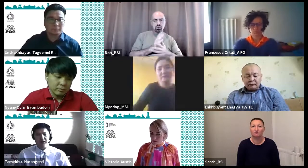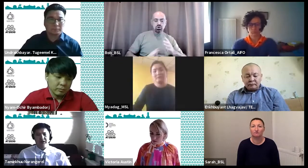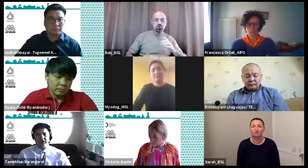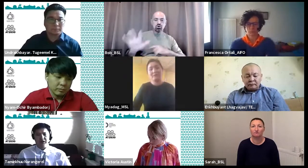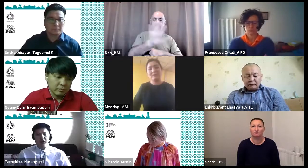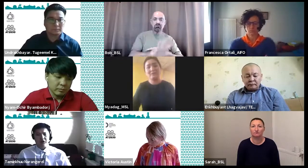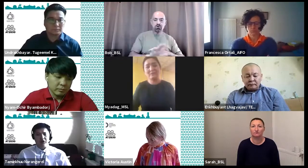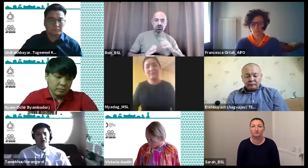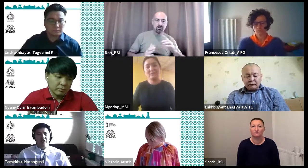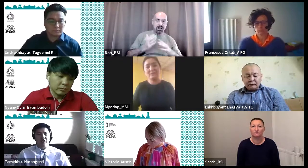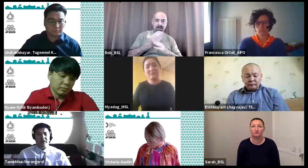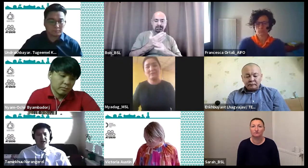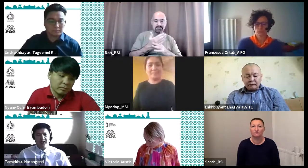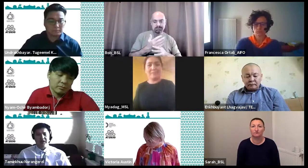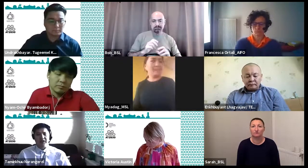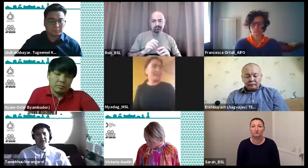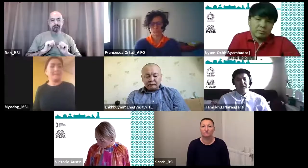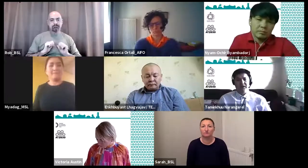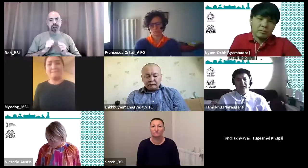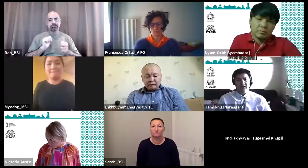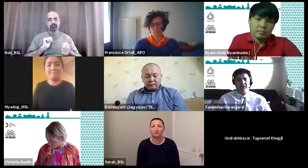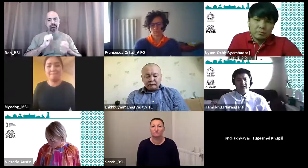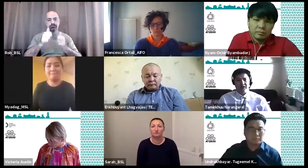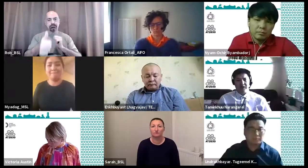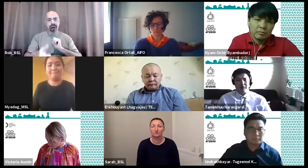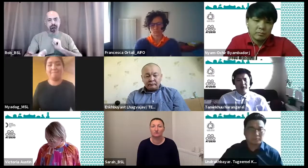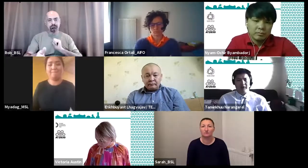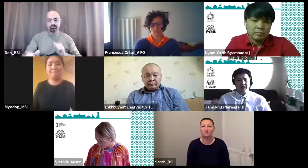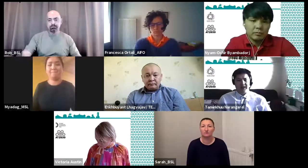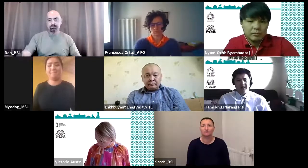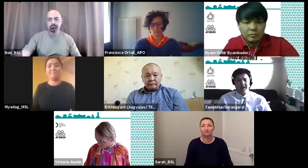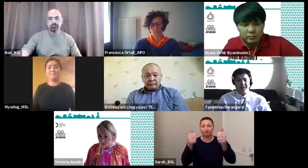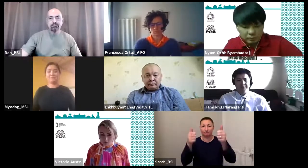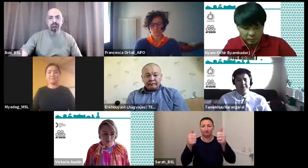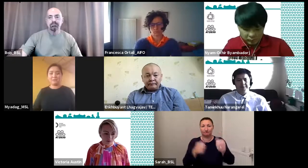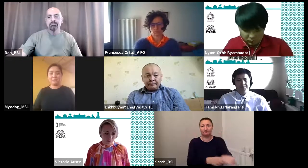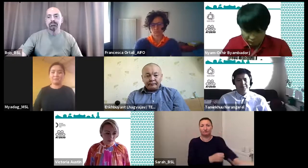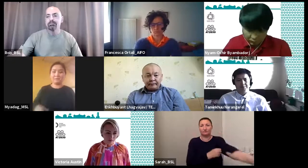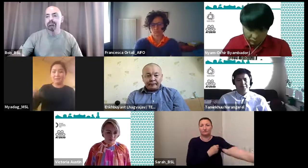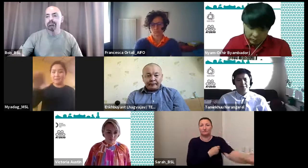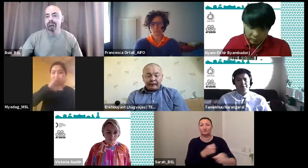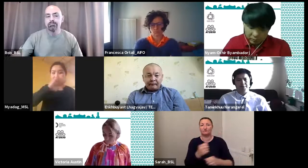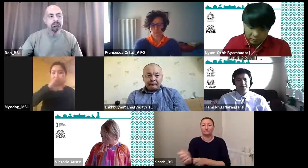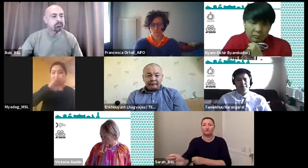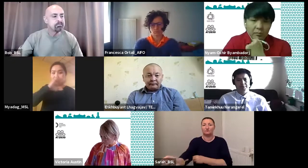хүртээмжтэйгээр орчноо өөрчилж эхэлье гэж хэлсэн. За та бүхэнд баярлалаа.